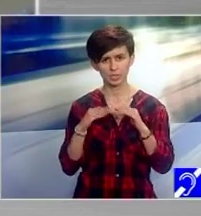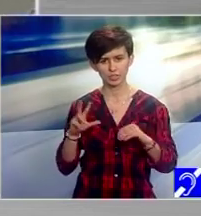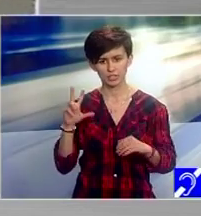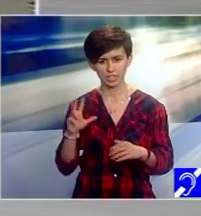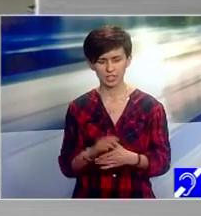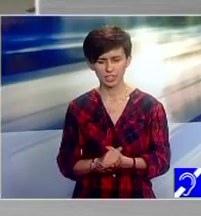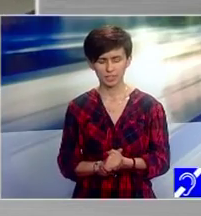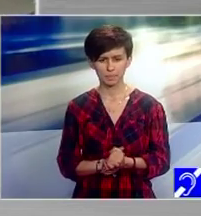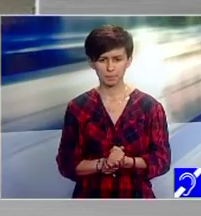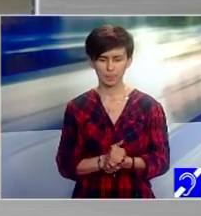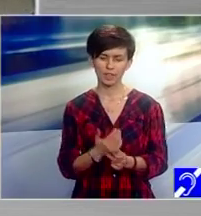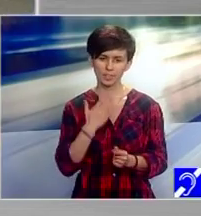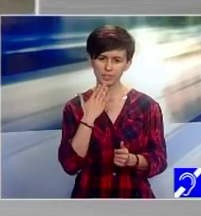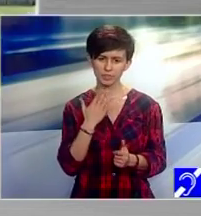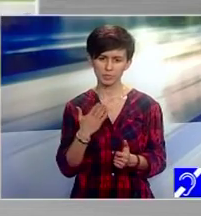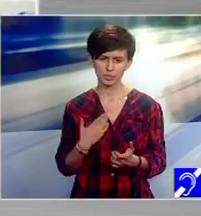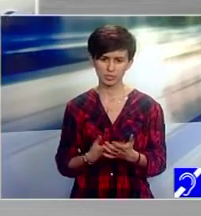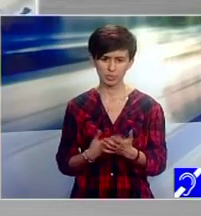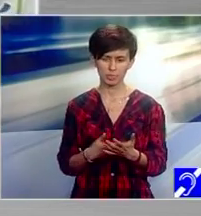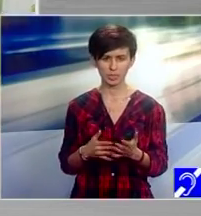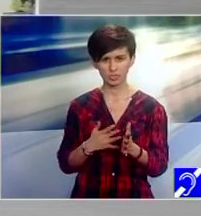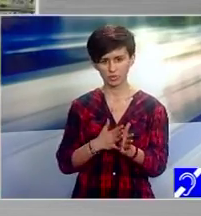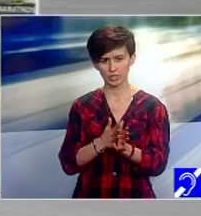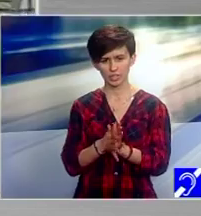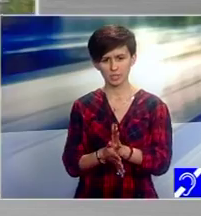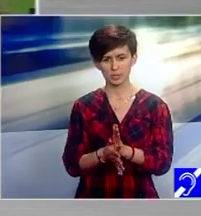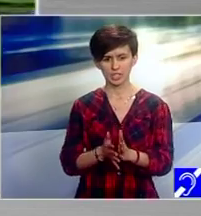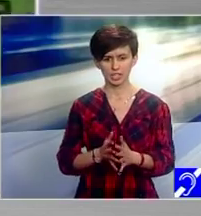câștigătorul sunt toți. Le mulțumim pentru implicare.